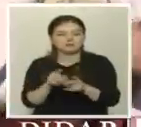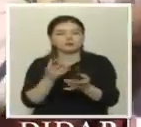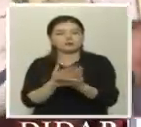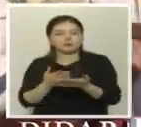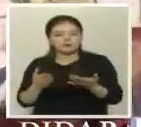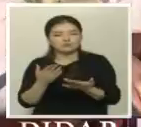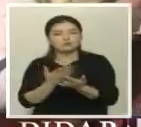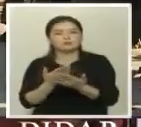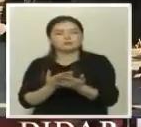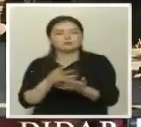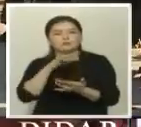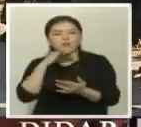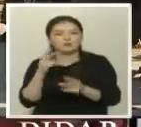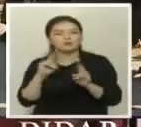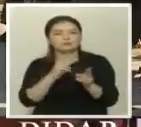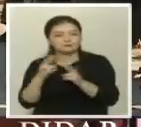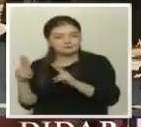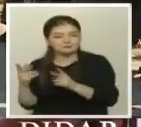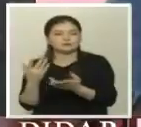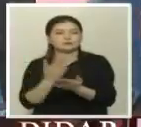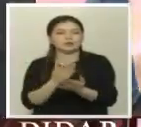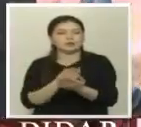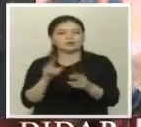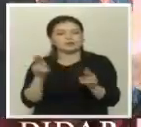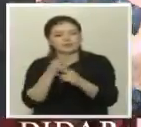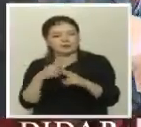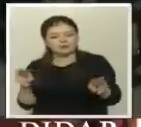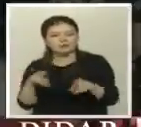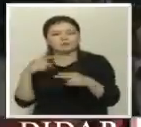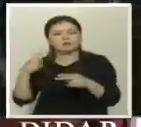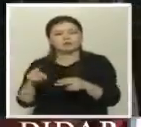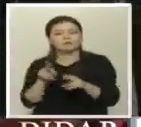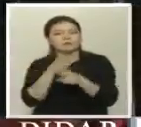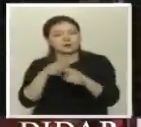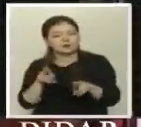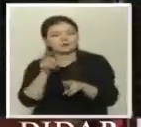все присут ствовавшие пели танцевали вместе с артистами и творческими коллективами